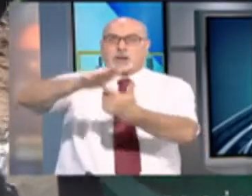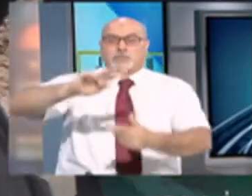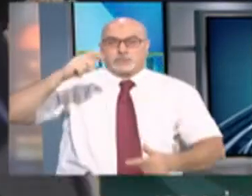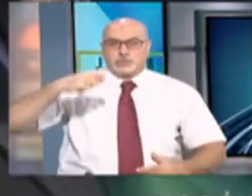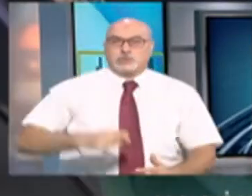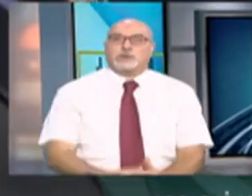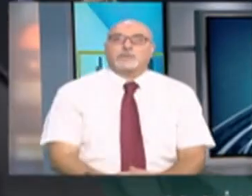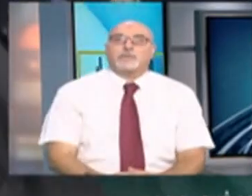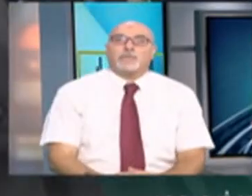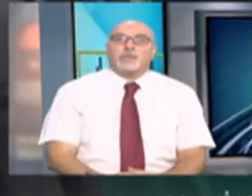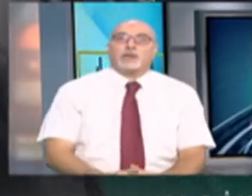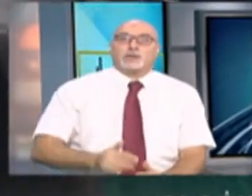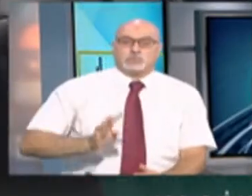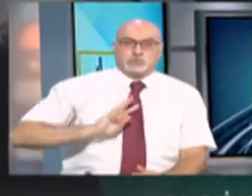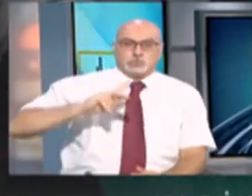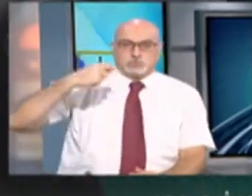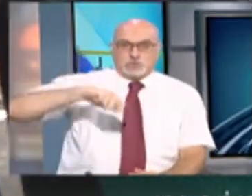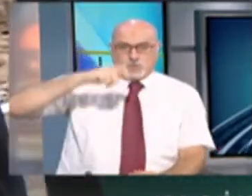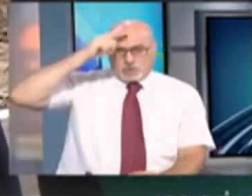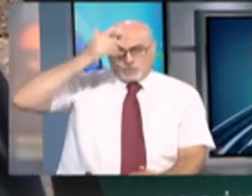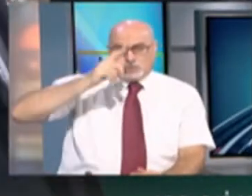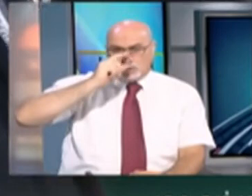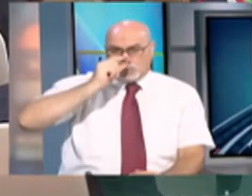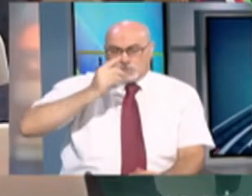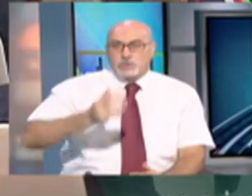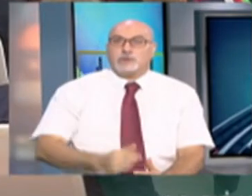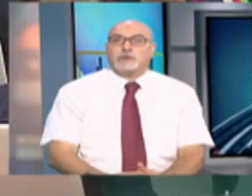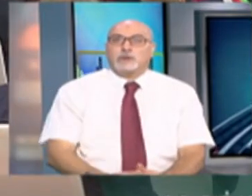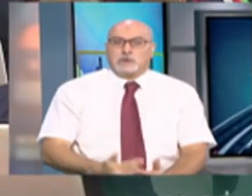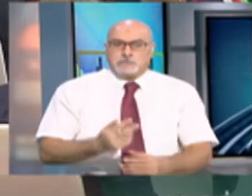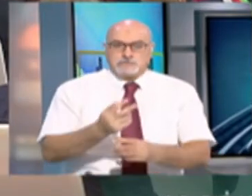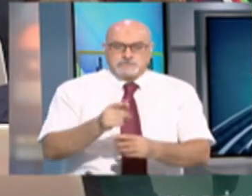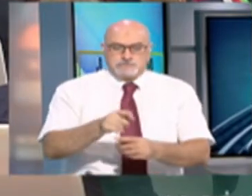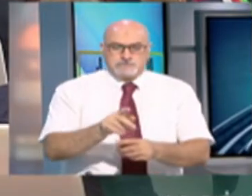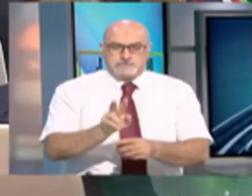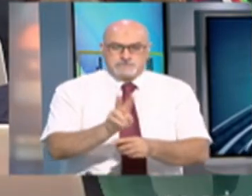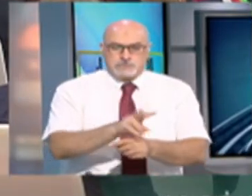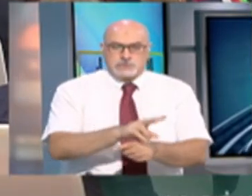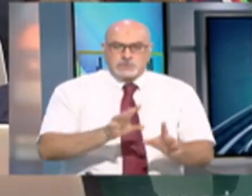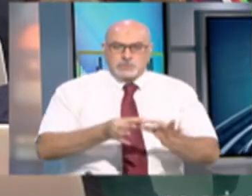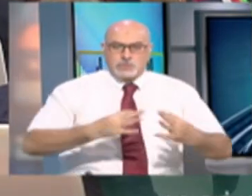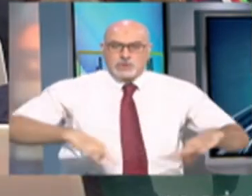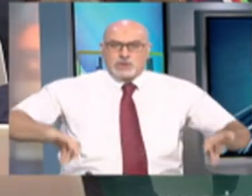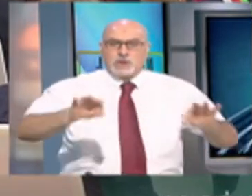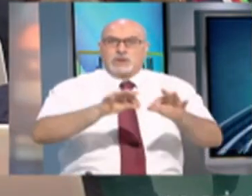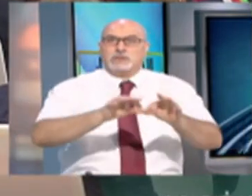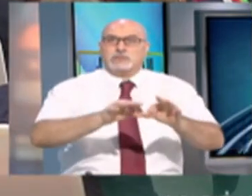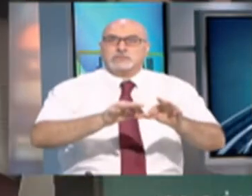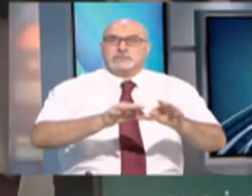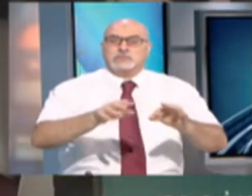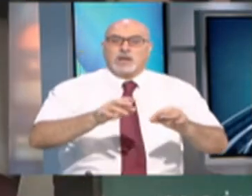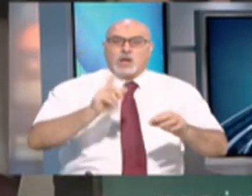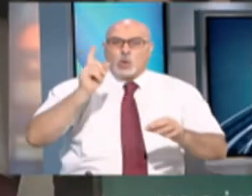رئيس الجمهورية السيد عبد المجيد تبون تفقد الأرضية المخصصة لبناء محطة لتحلية مياه